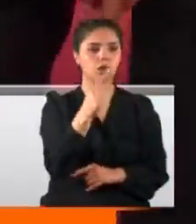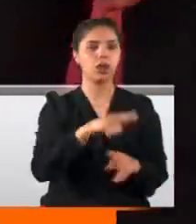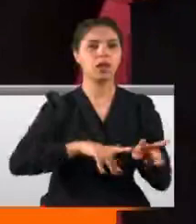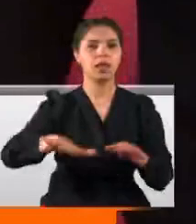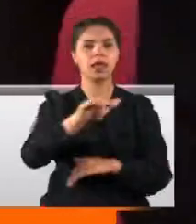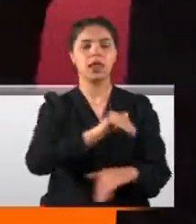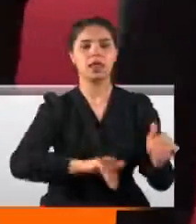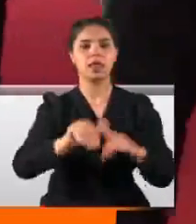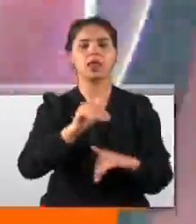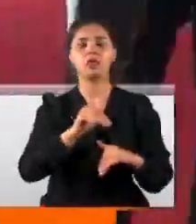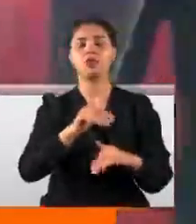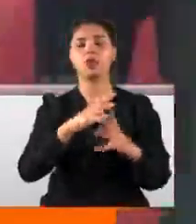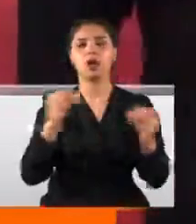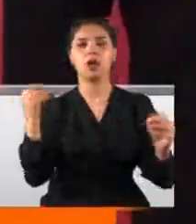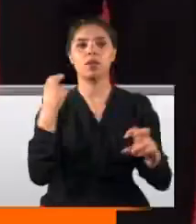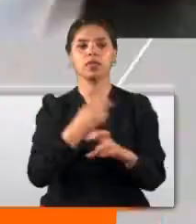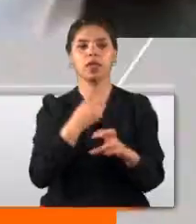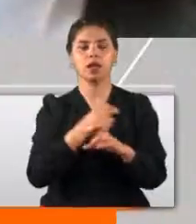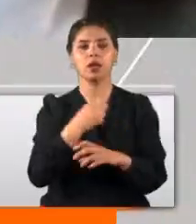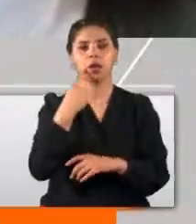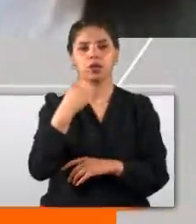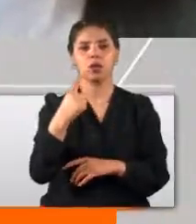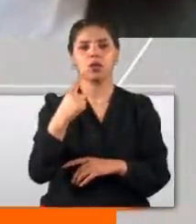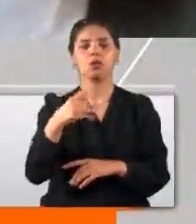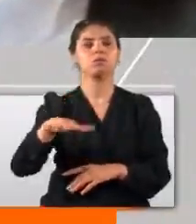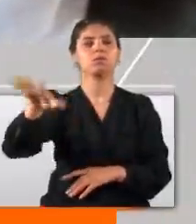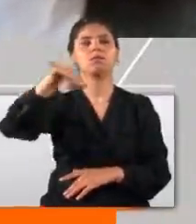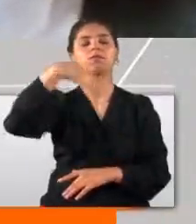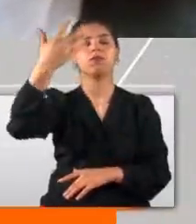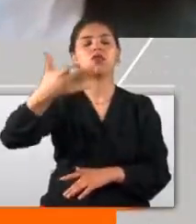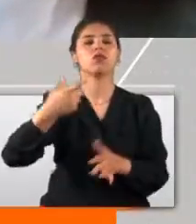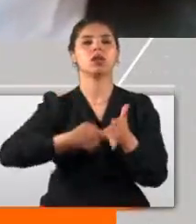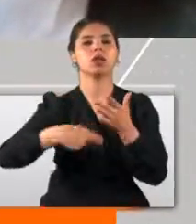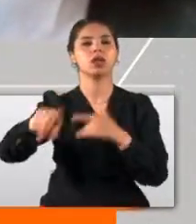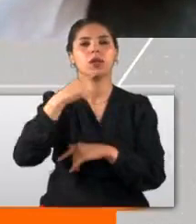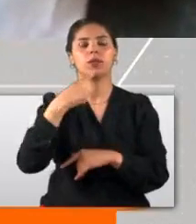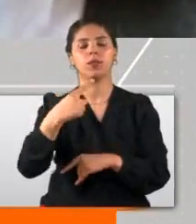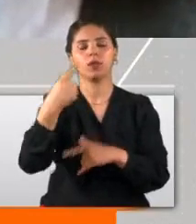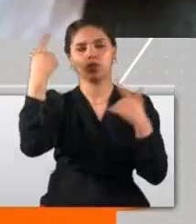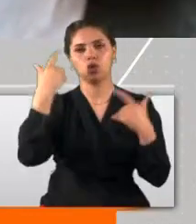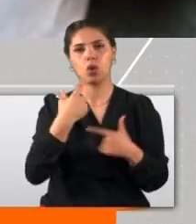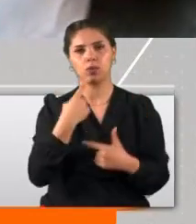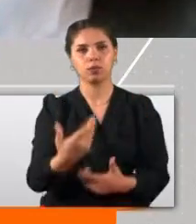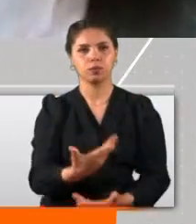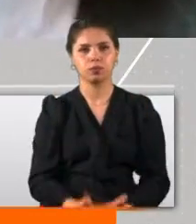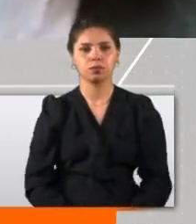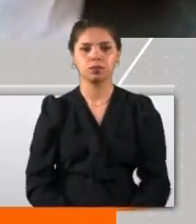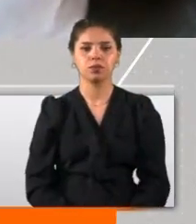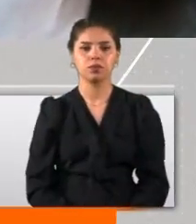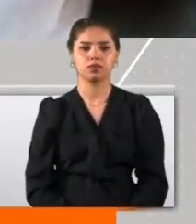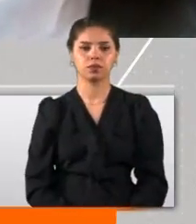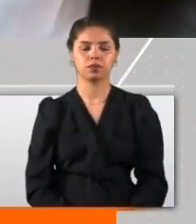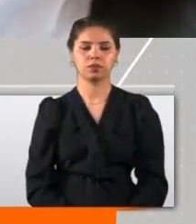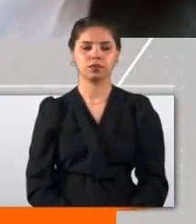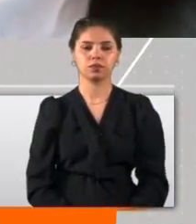kaybedilme riskinden muhalif isimleri sorumlu tuttu. Eğer biz muhalefet partileri olarak iş çekişmeleri kamuoyunun